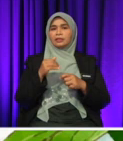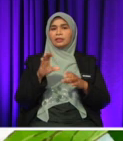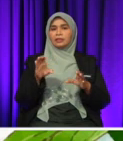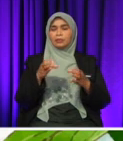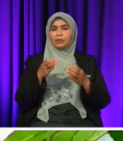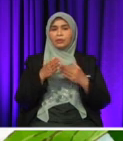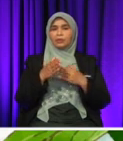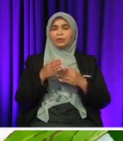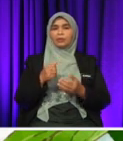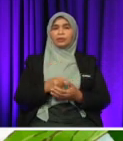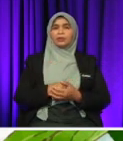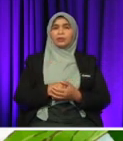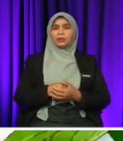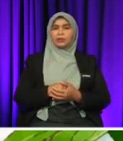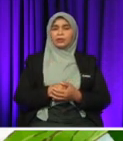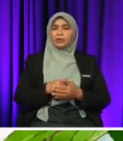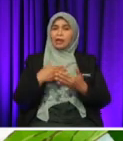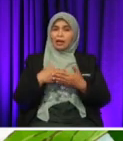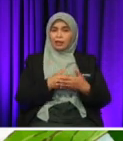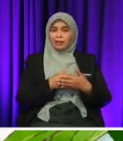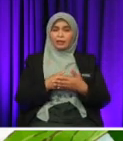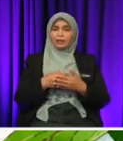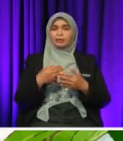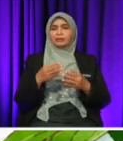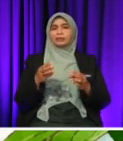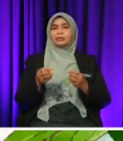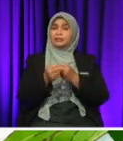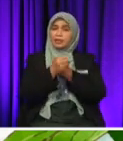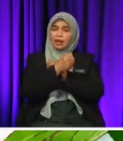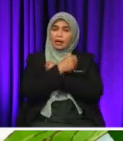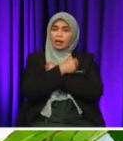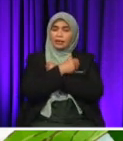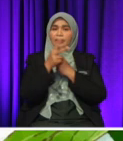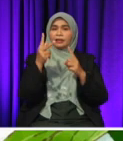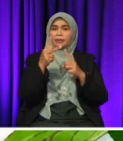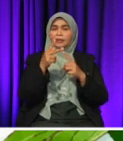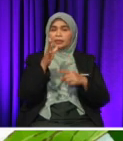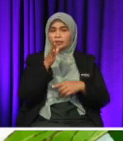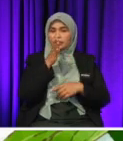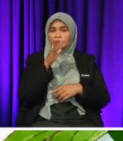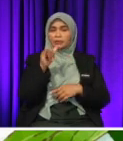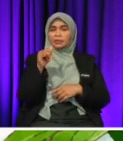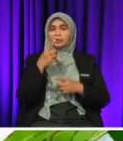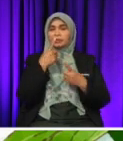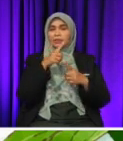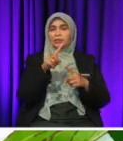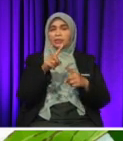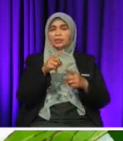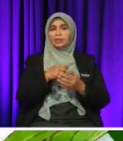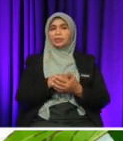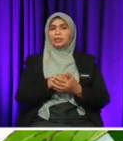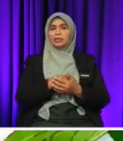oleh watak yaitu anak menyayangi kepada ibunya jadi jawaban saya adalah